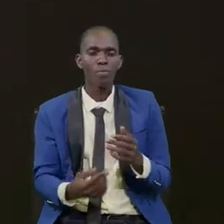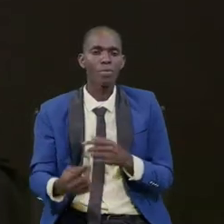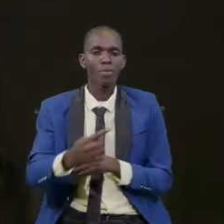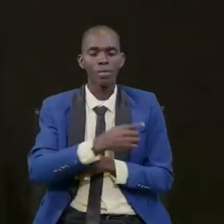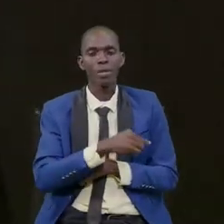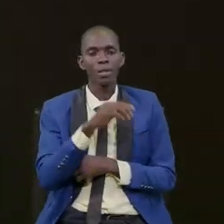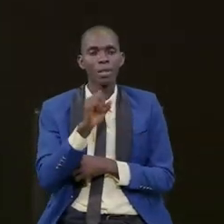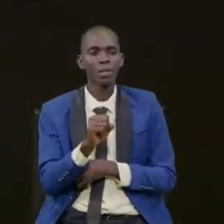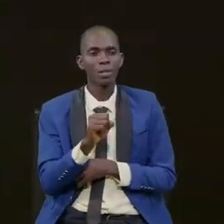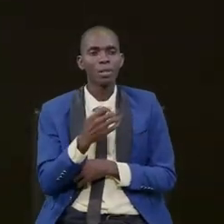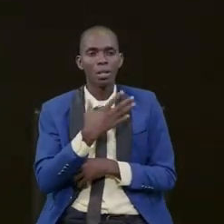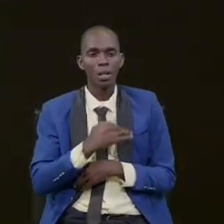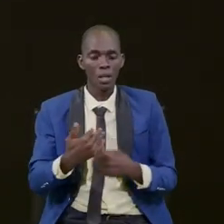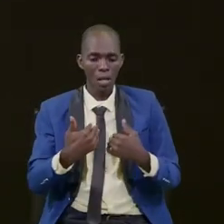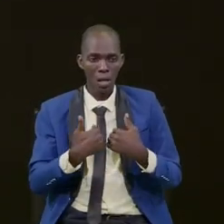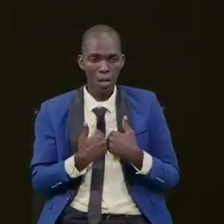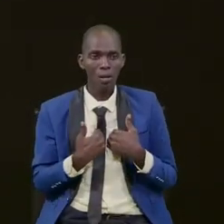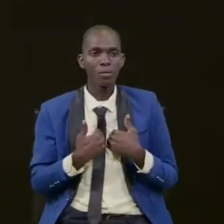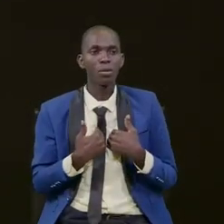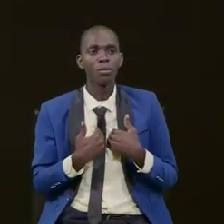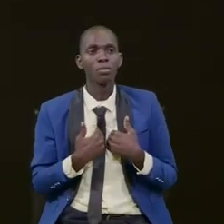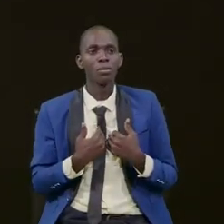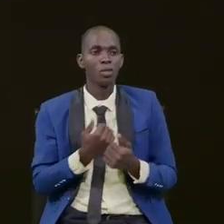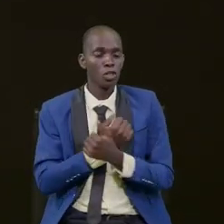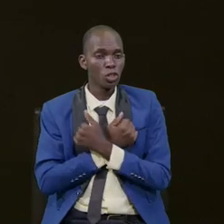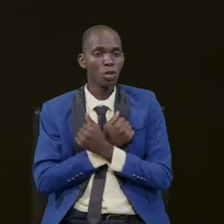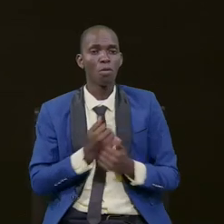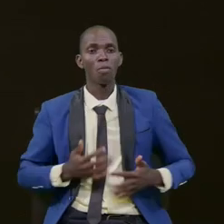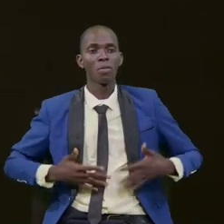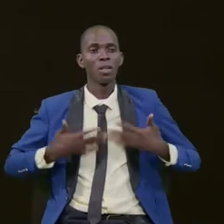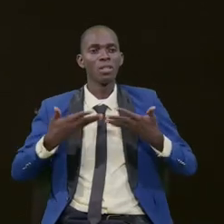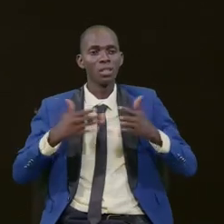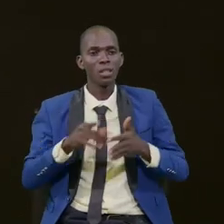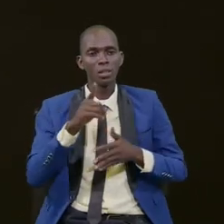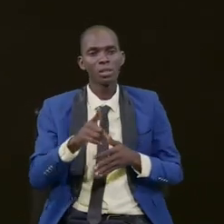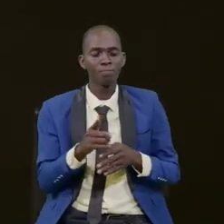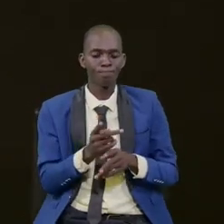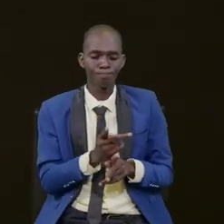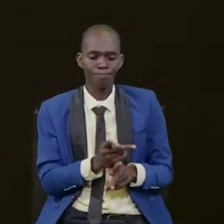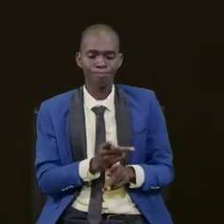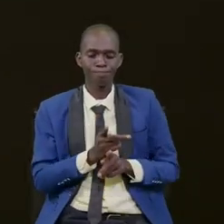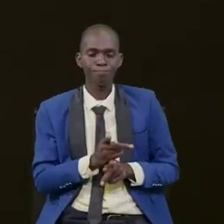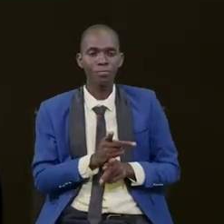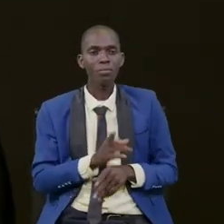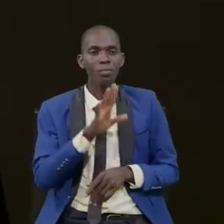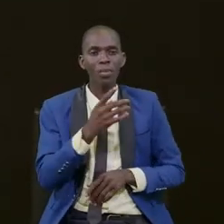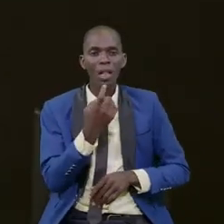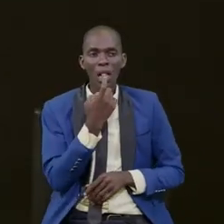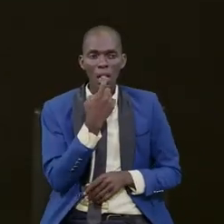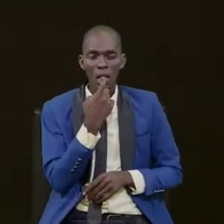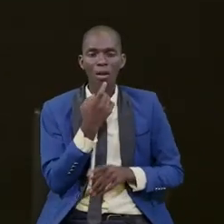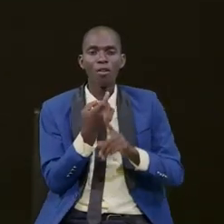Si quelqu'un, en effet, veut aimer la vie et voir des jours heureux, qu'il préserve